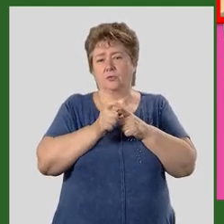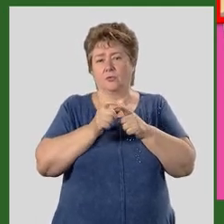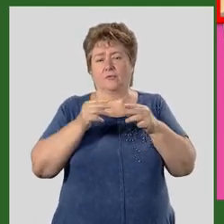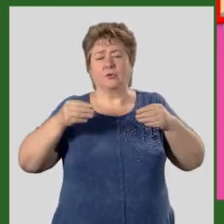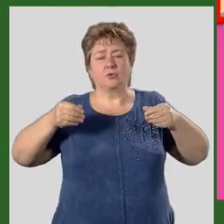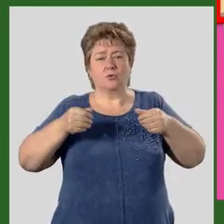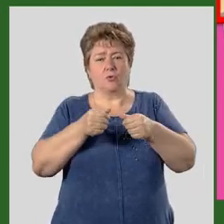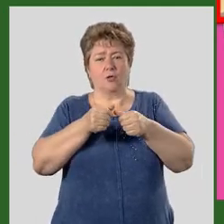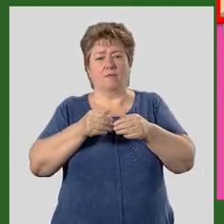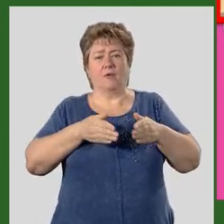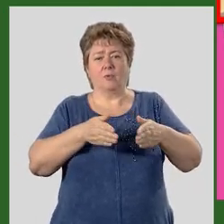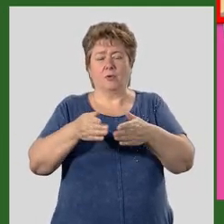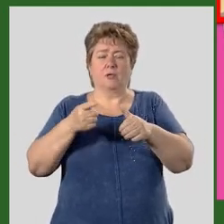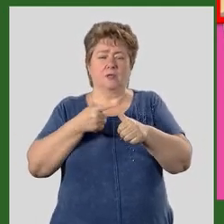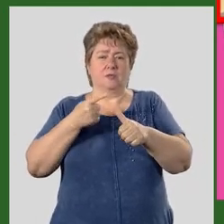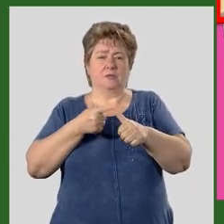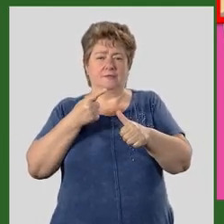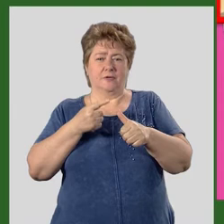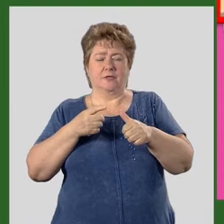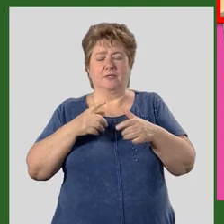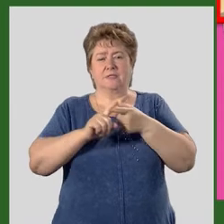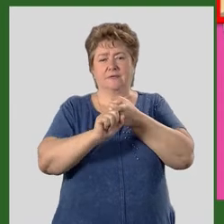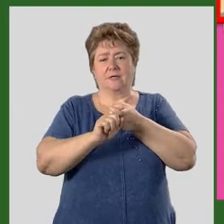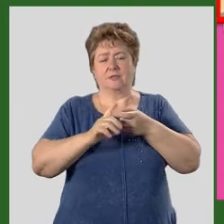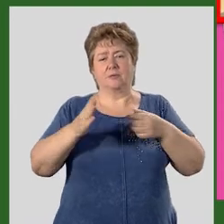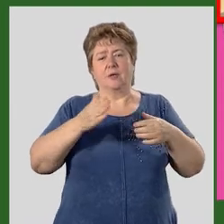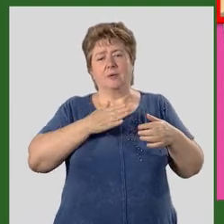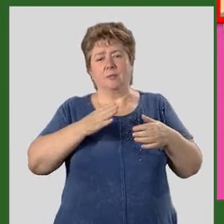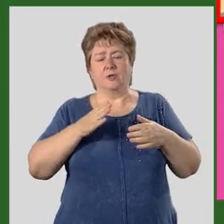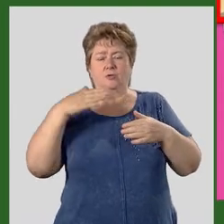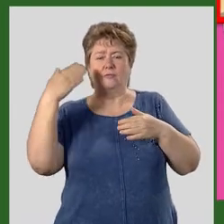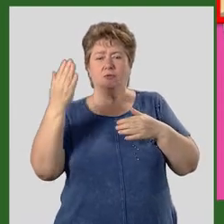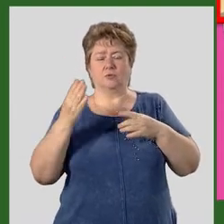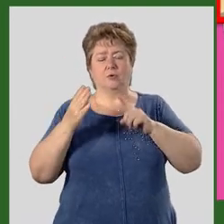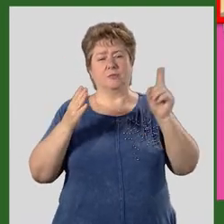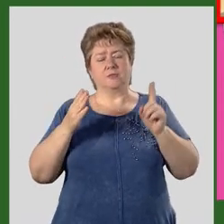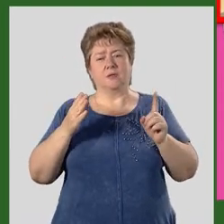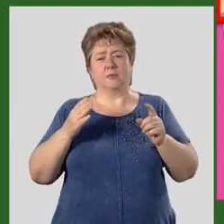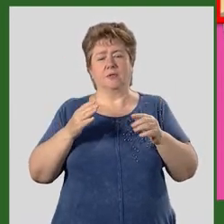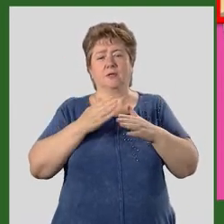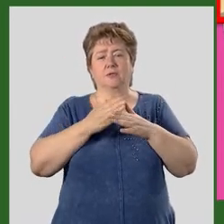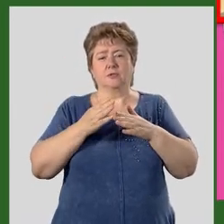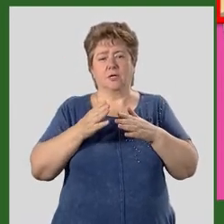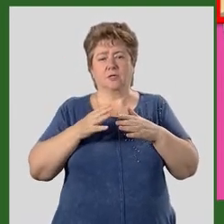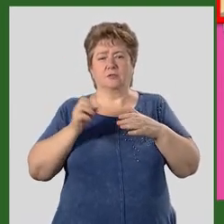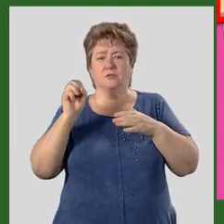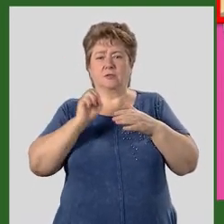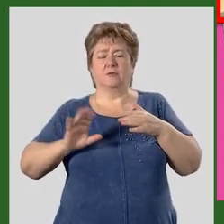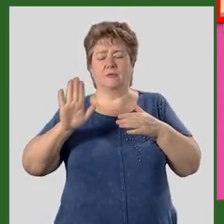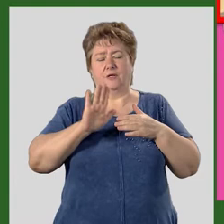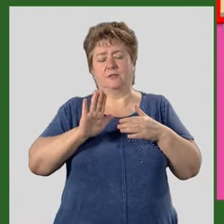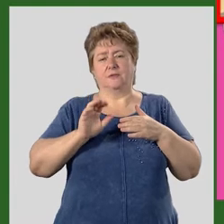«шелковый путь» для обозначения связей между Востоком и Западом, частью